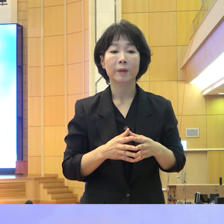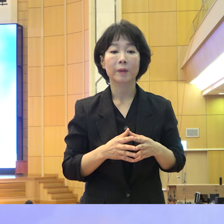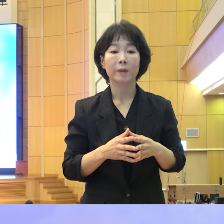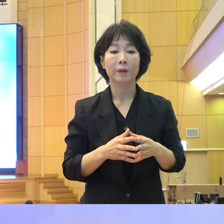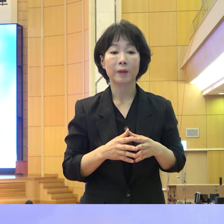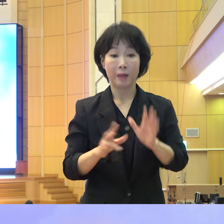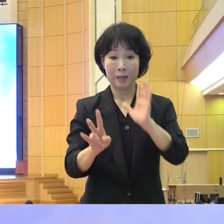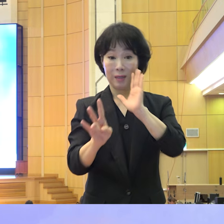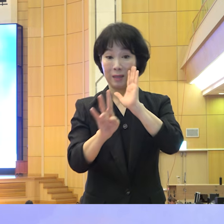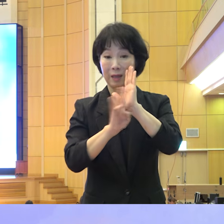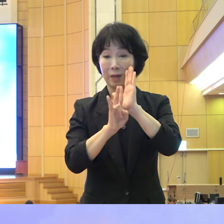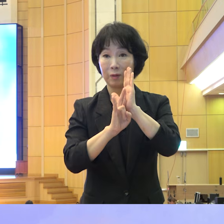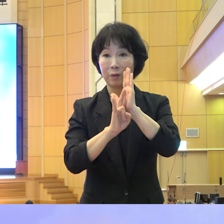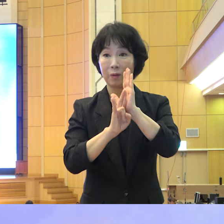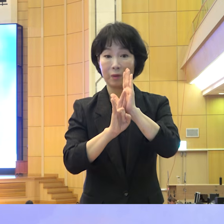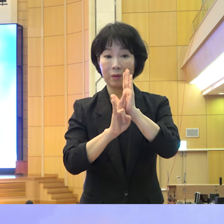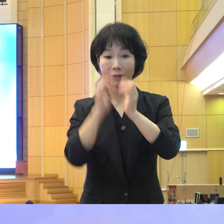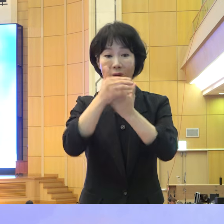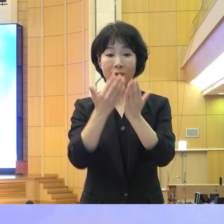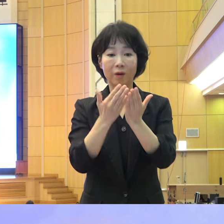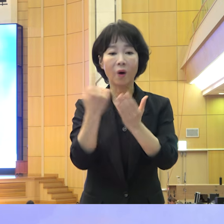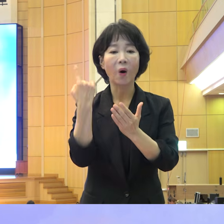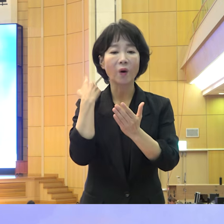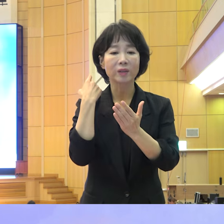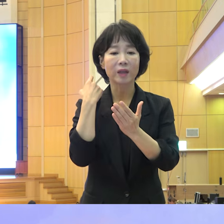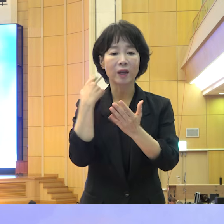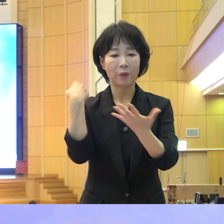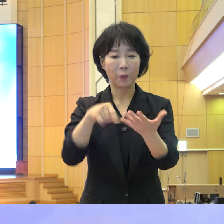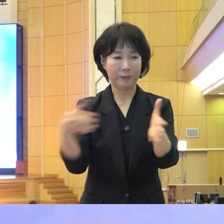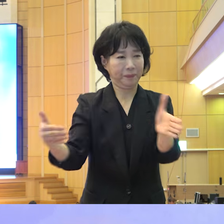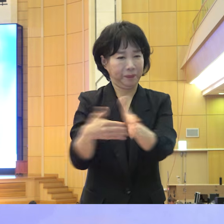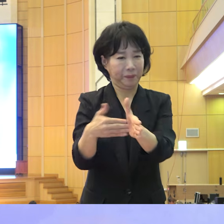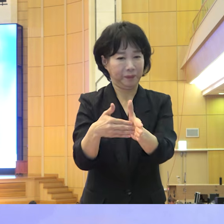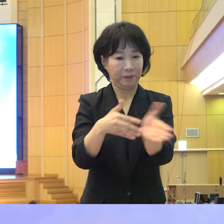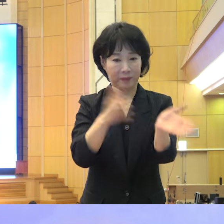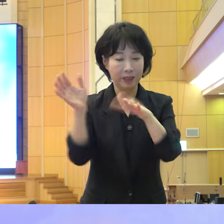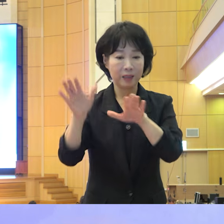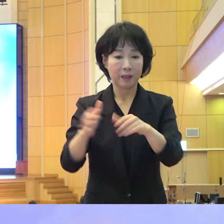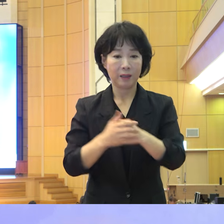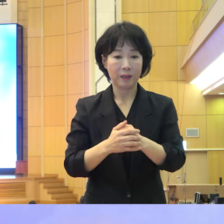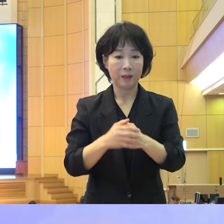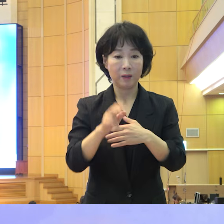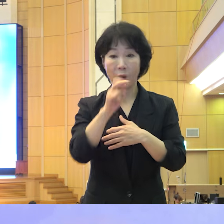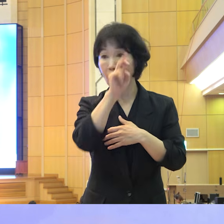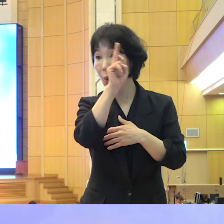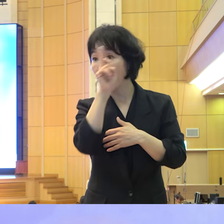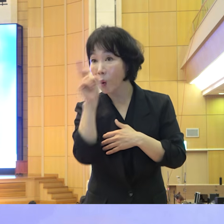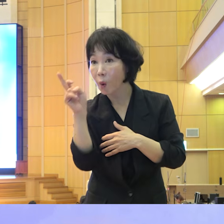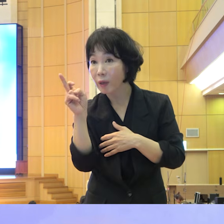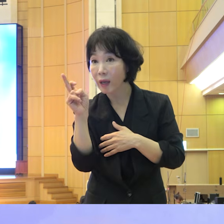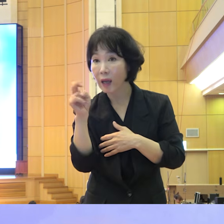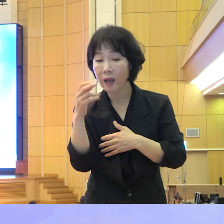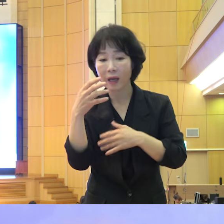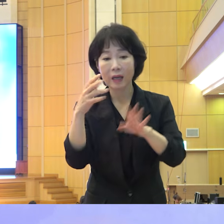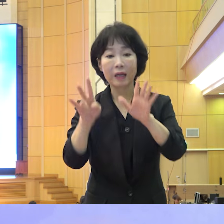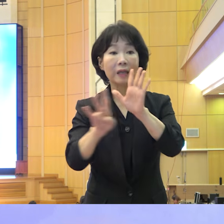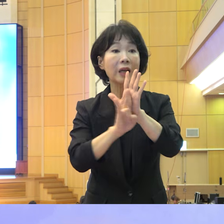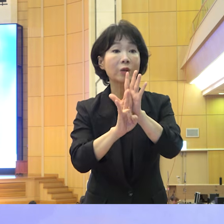성령 교육은 어제로 마쳤어요. 마쳤고 오늘 3부 예배 후에 계시록